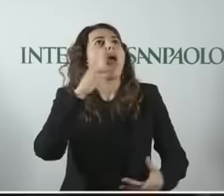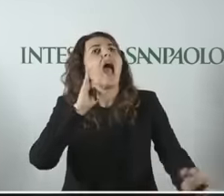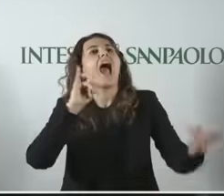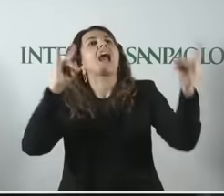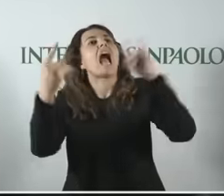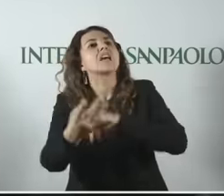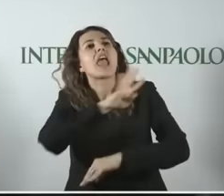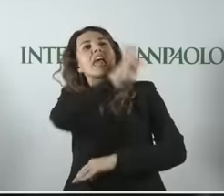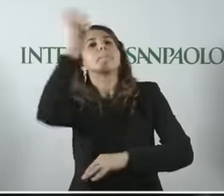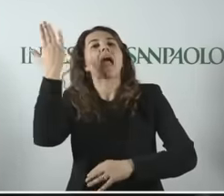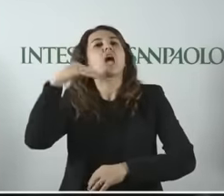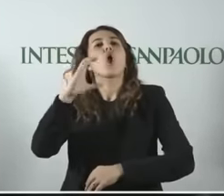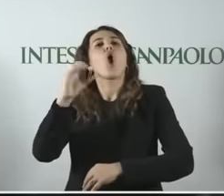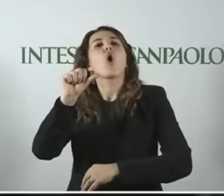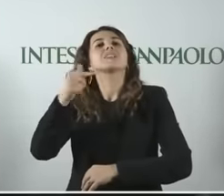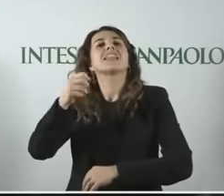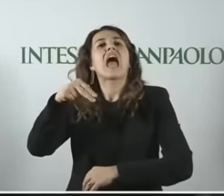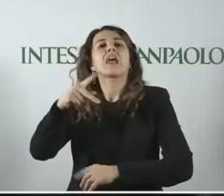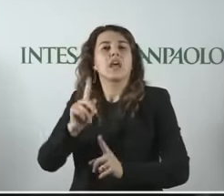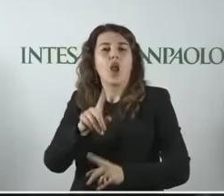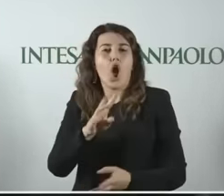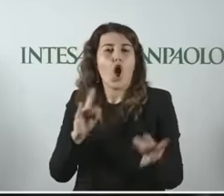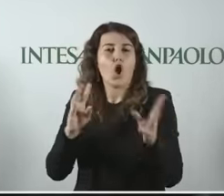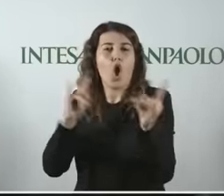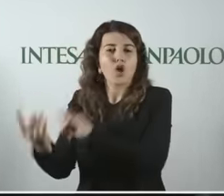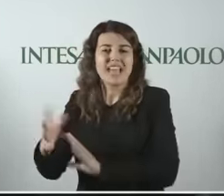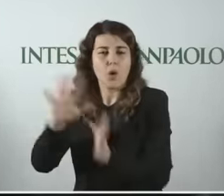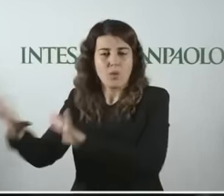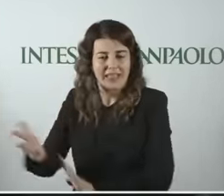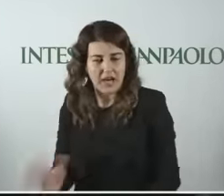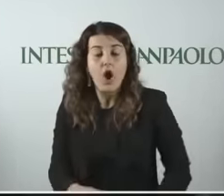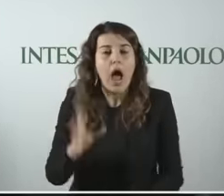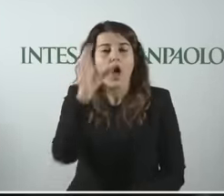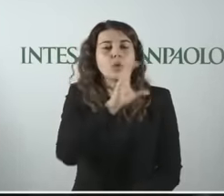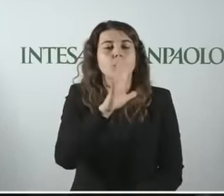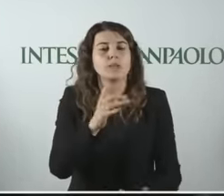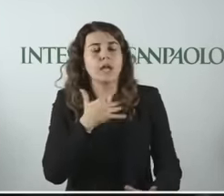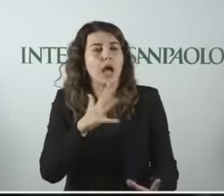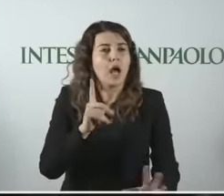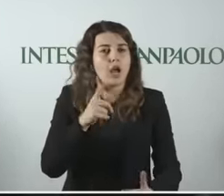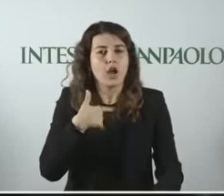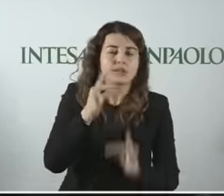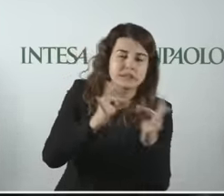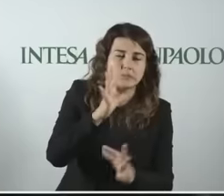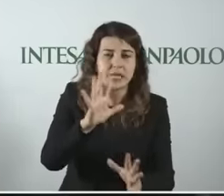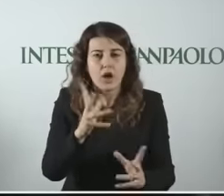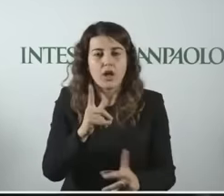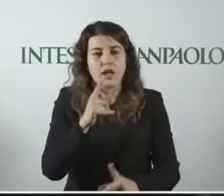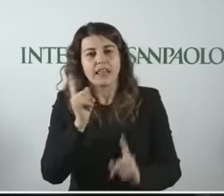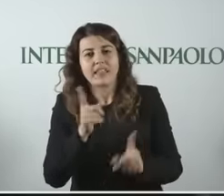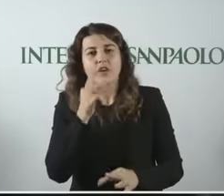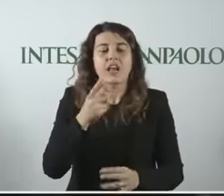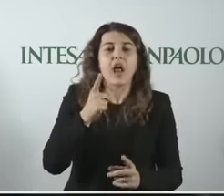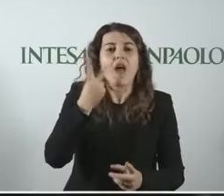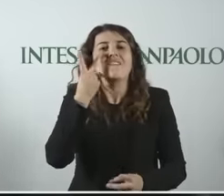cui l'imperatore Costantino si era invece il Colosseo però a al turista i romani mi spiego Ecco tutto quello che